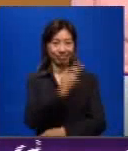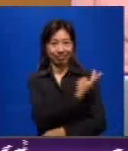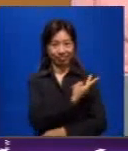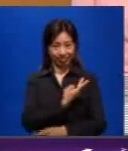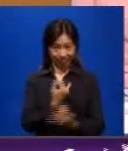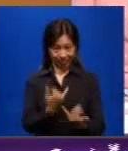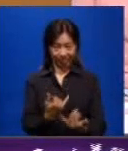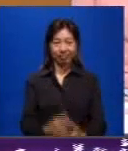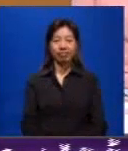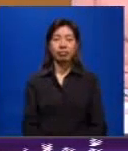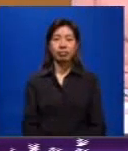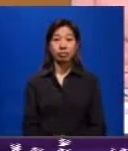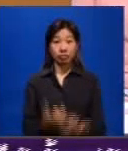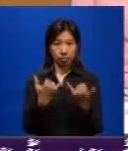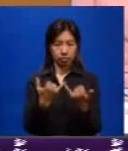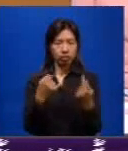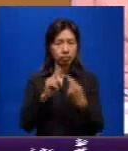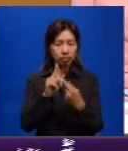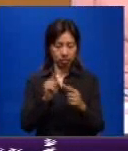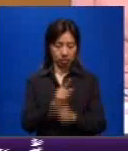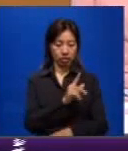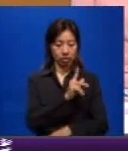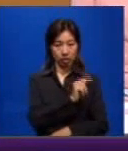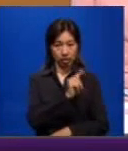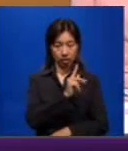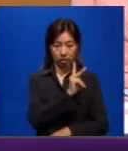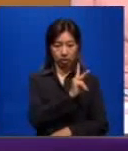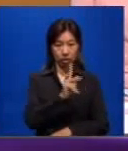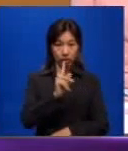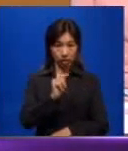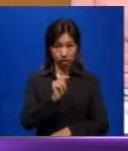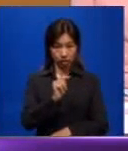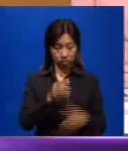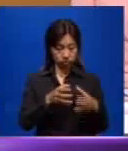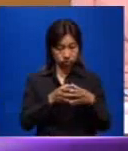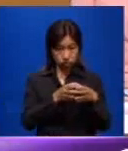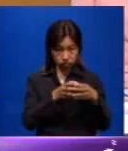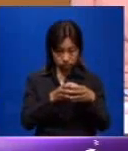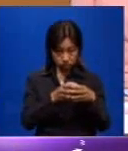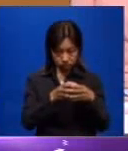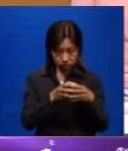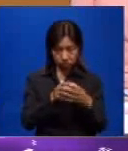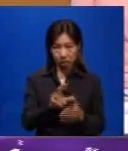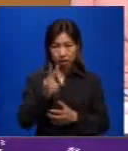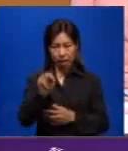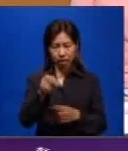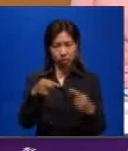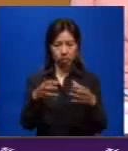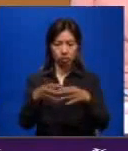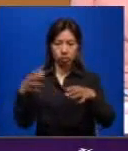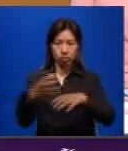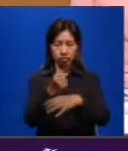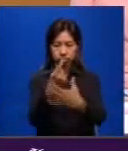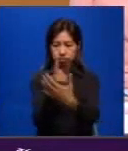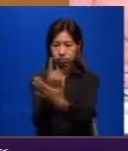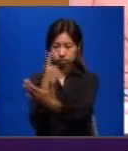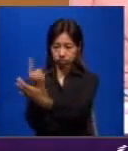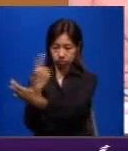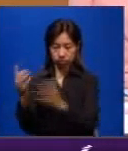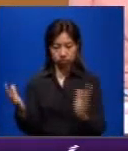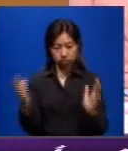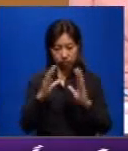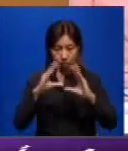การกีตะมีคินค่ะ วันนี้แล้วนะคะที่ทางกกต.เองจะมีกำหนดการในการหารือร่วมกับพรรคการเมืองต่างๆเพื่อพูดคุยแก้ไขปัญหาแนวท